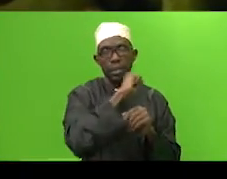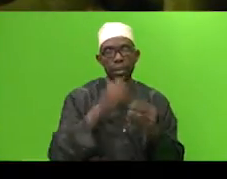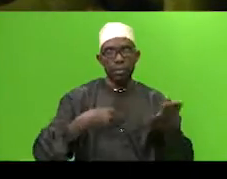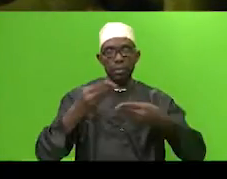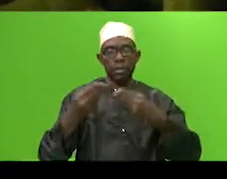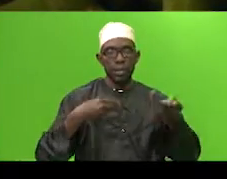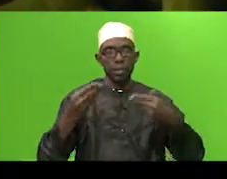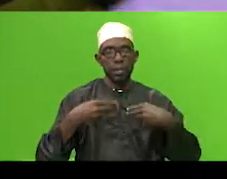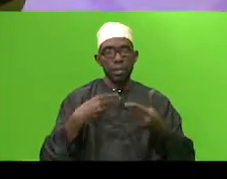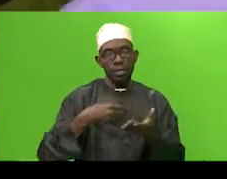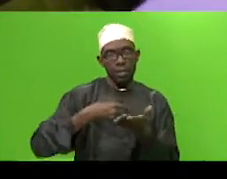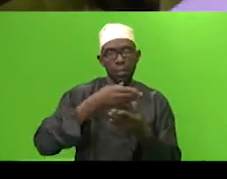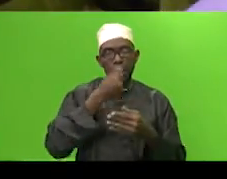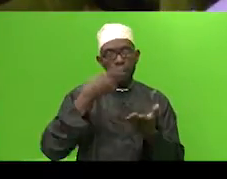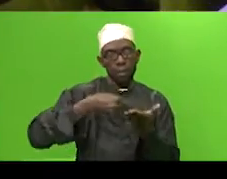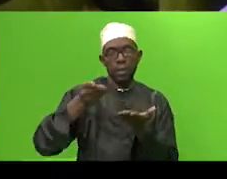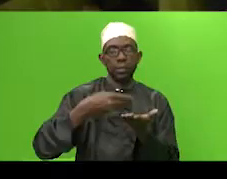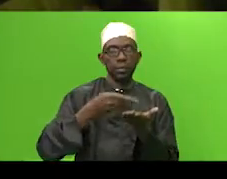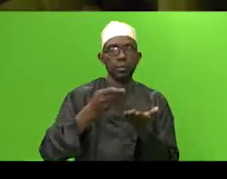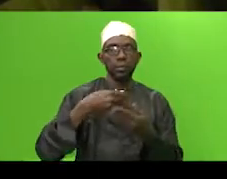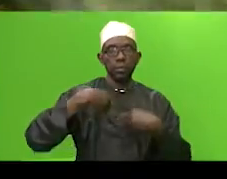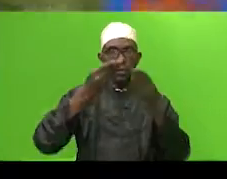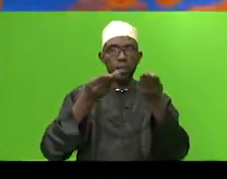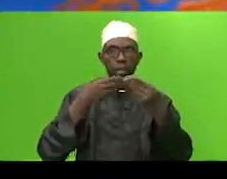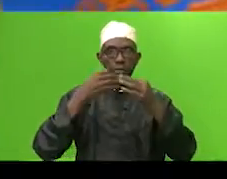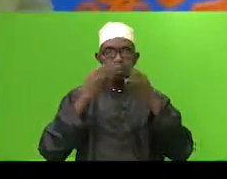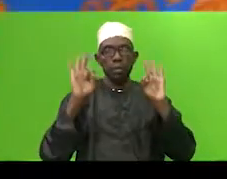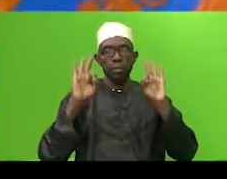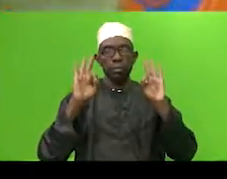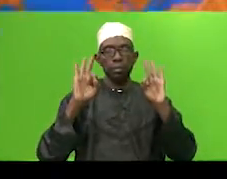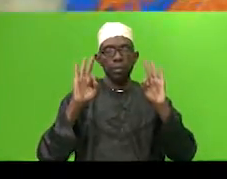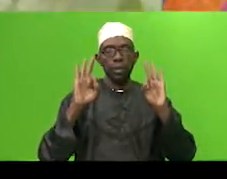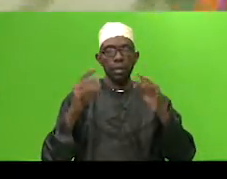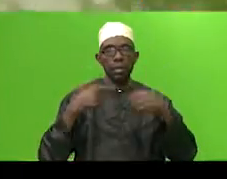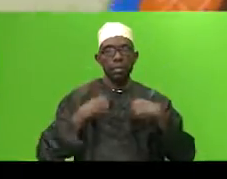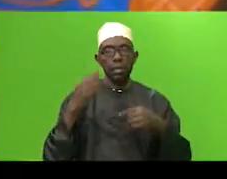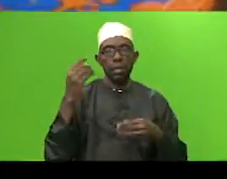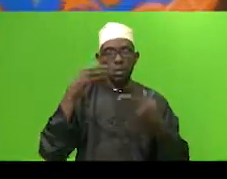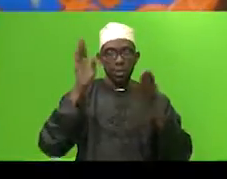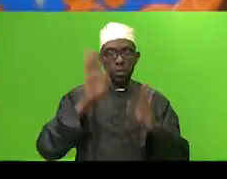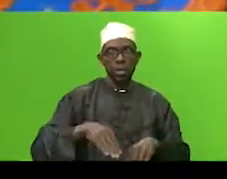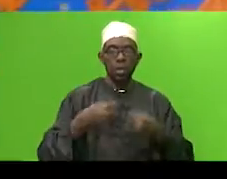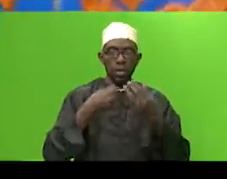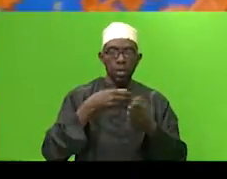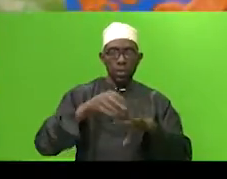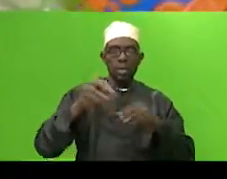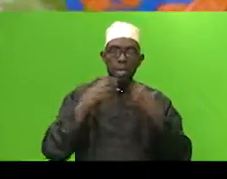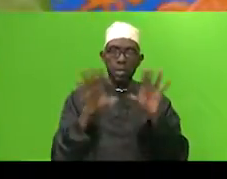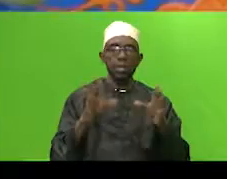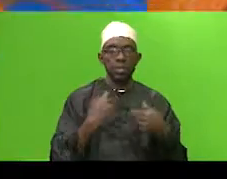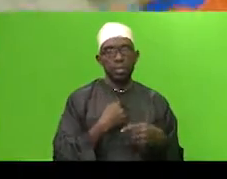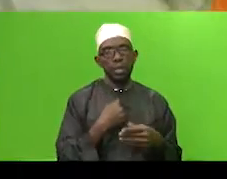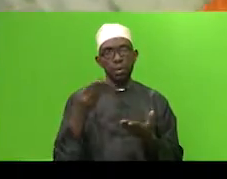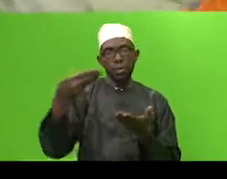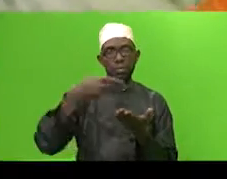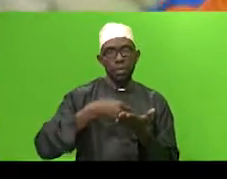biashara, inabidi tu nimpe bure tu. Hiyo sitapata hasara juu si umenunua na